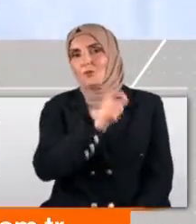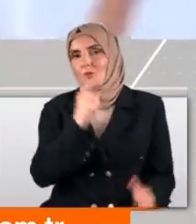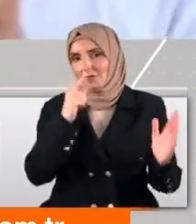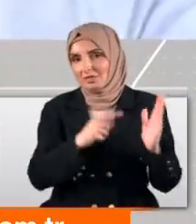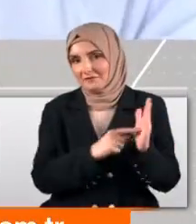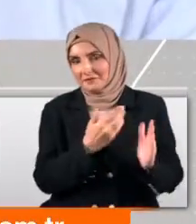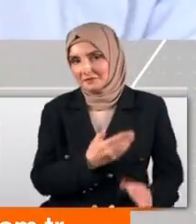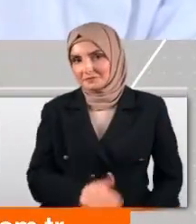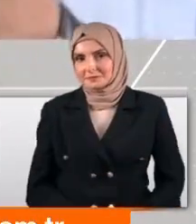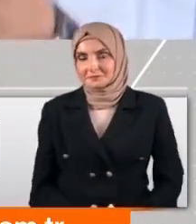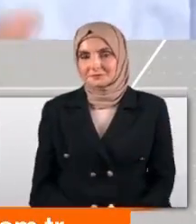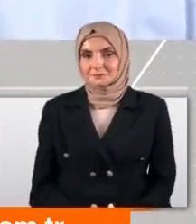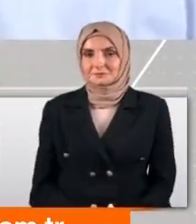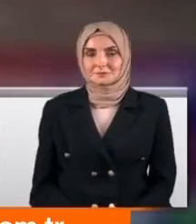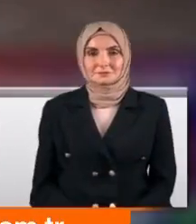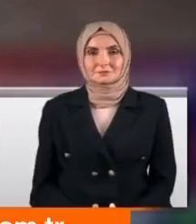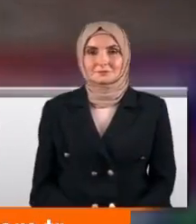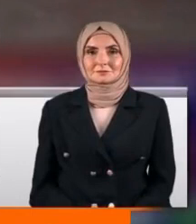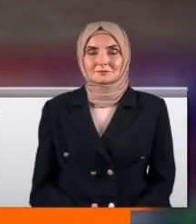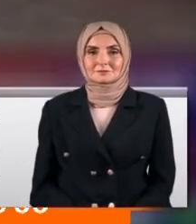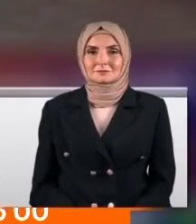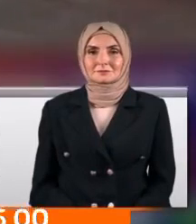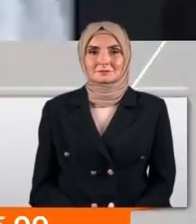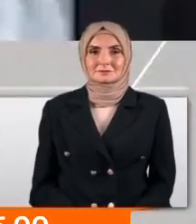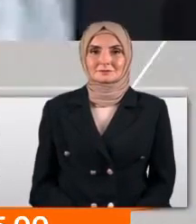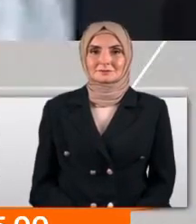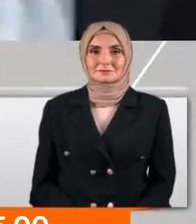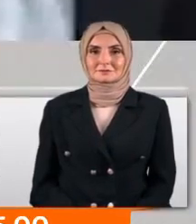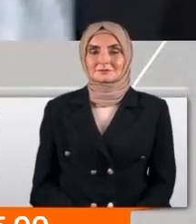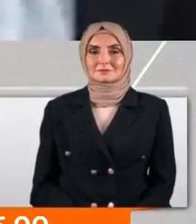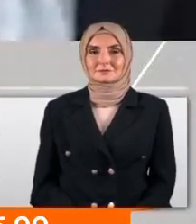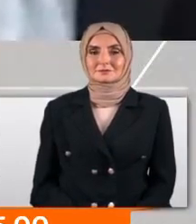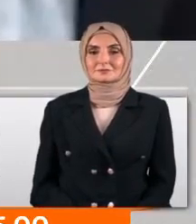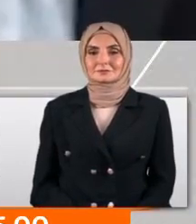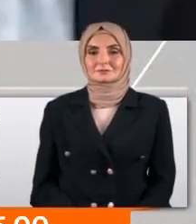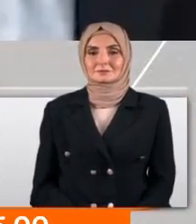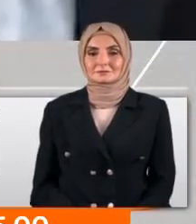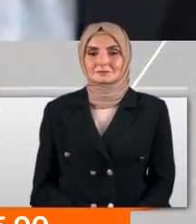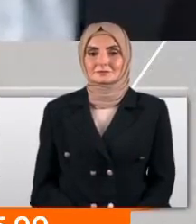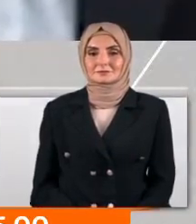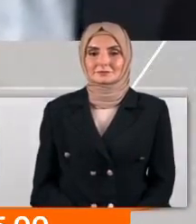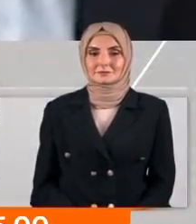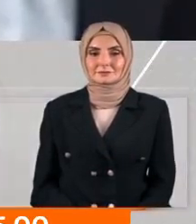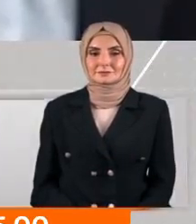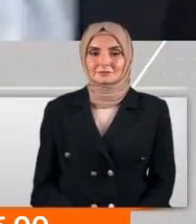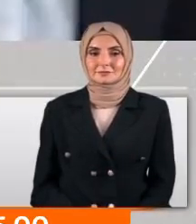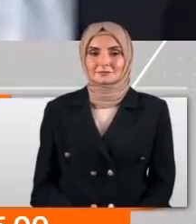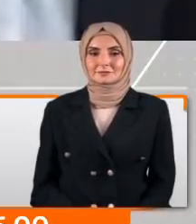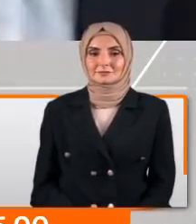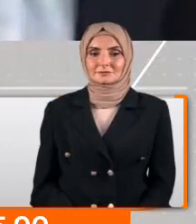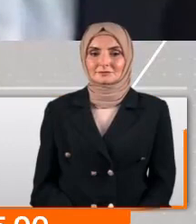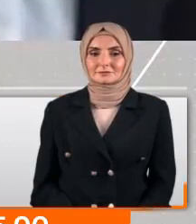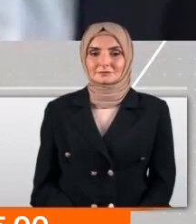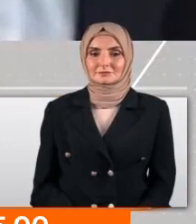açık. İçişleri Bakanlığı, 2 bakanlık, Milli İstihbarat Teşkilatı. İktidar ortağınızı kandırabilirsiniz. Beraber